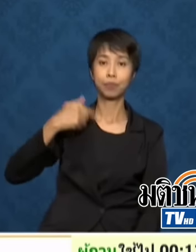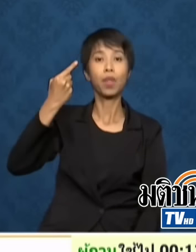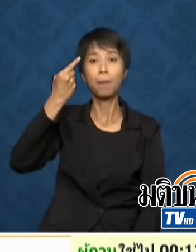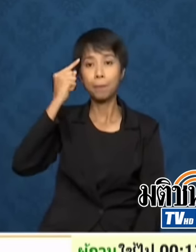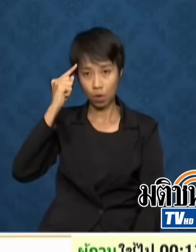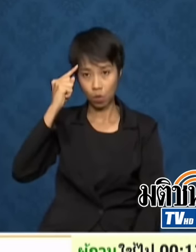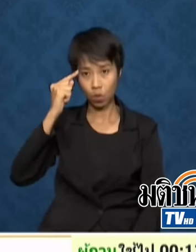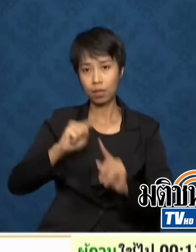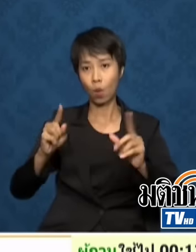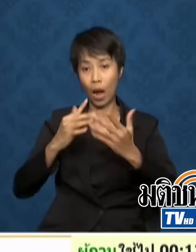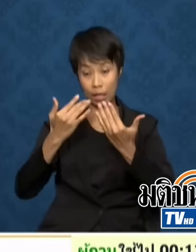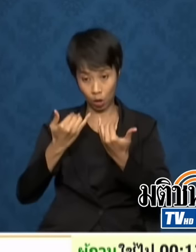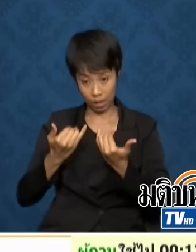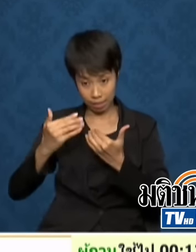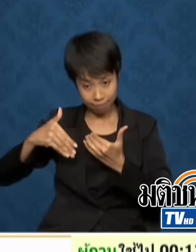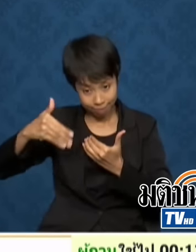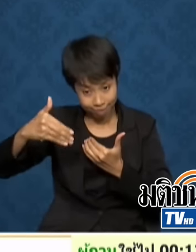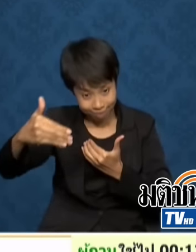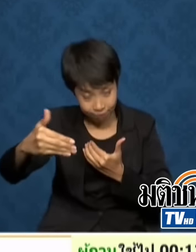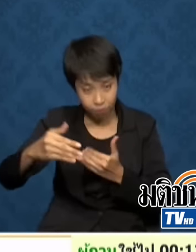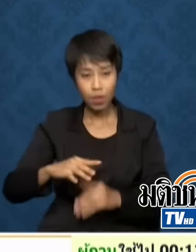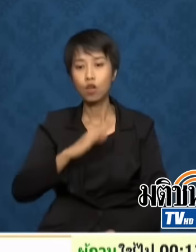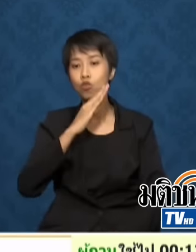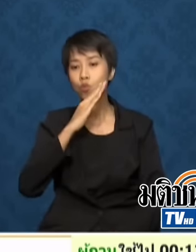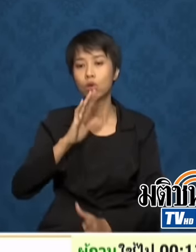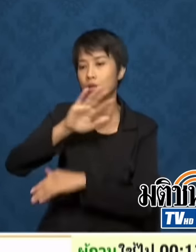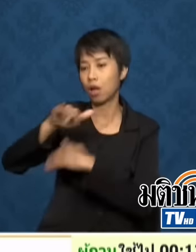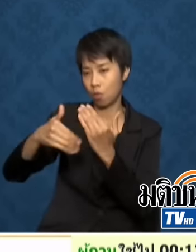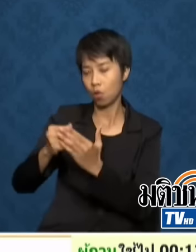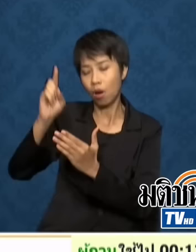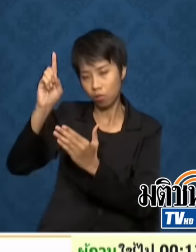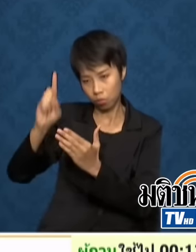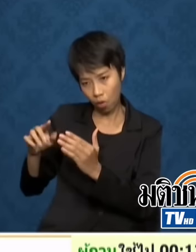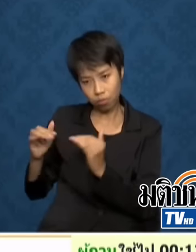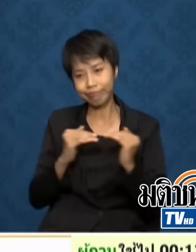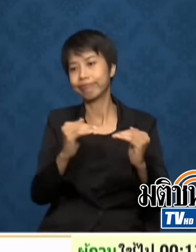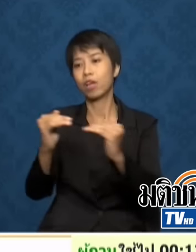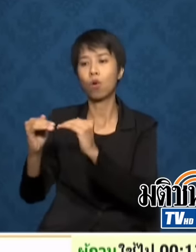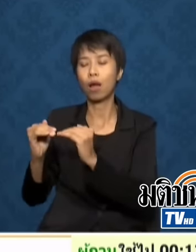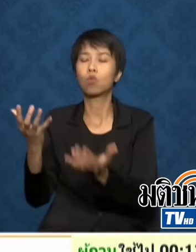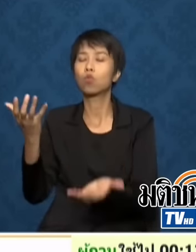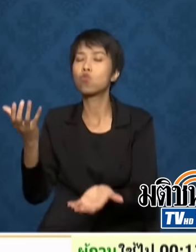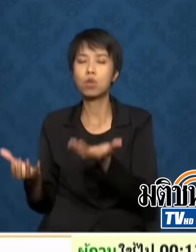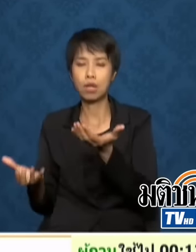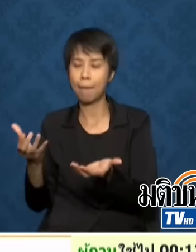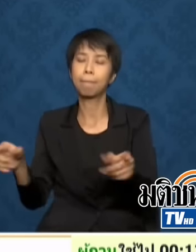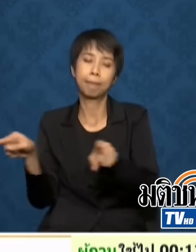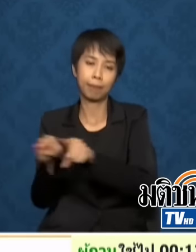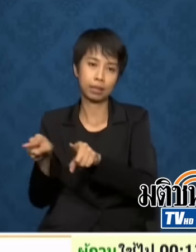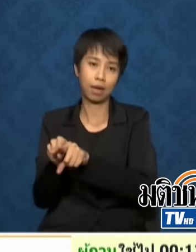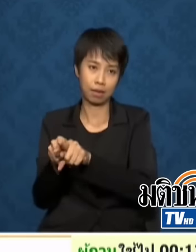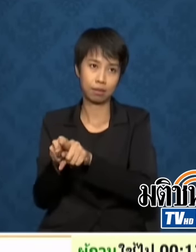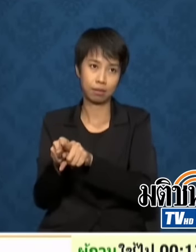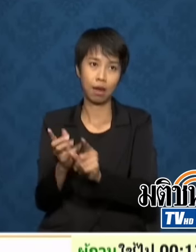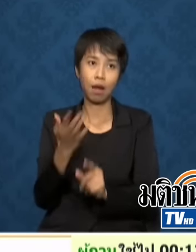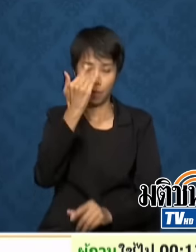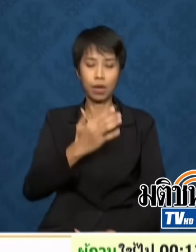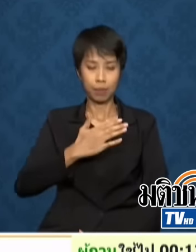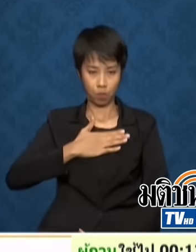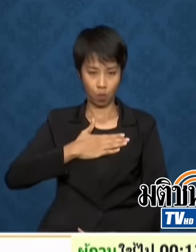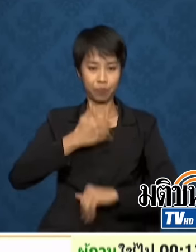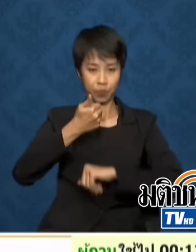ตคนทุกคนจะต้องได้รับความยุติธรรมความยุติธรรมต้องทั่วหน้าในบทบาทที่ผมอยู่